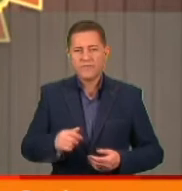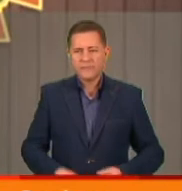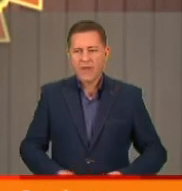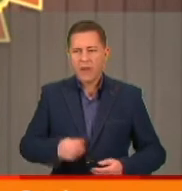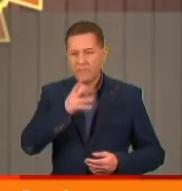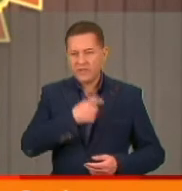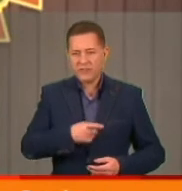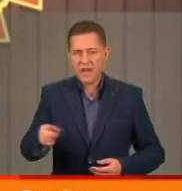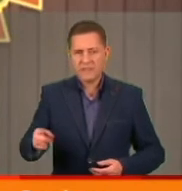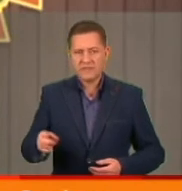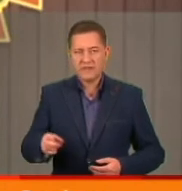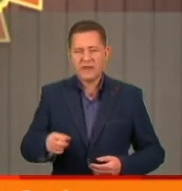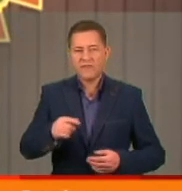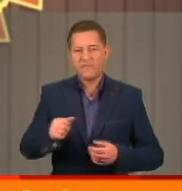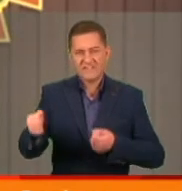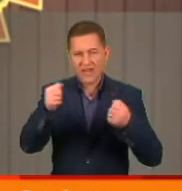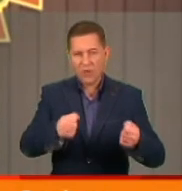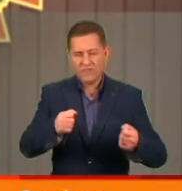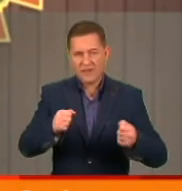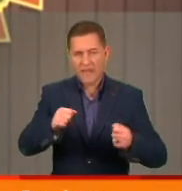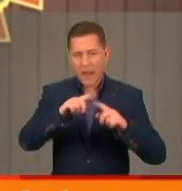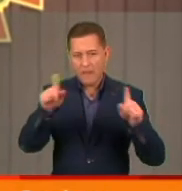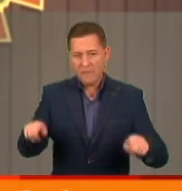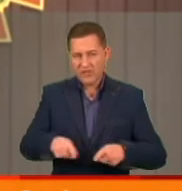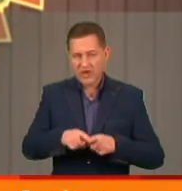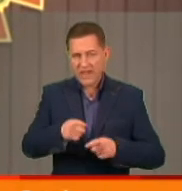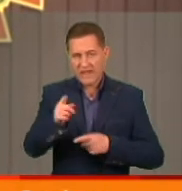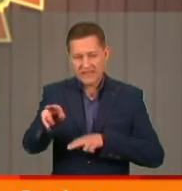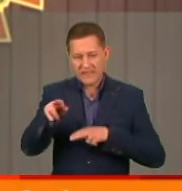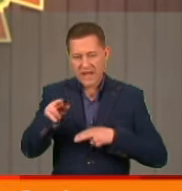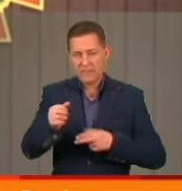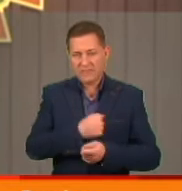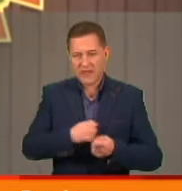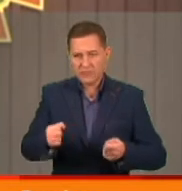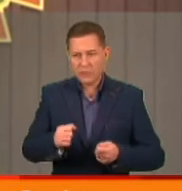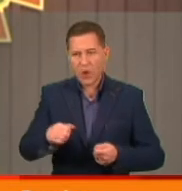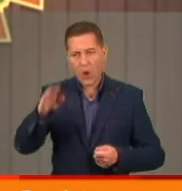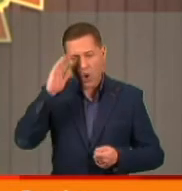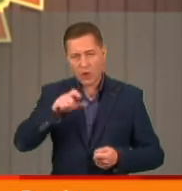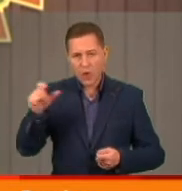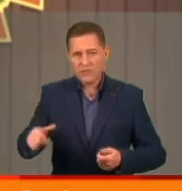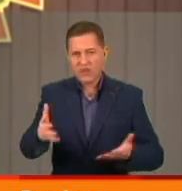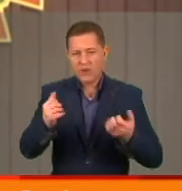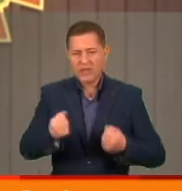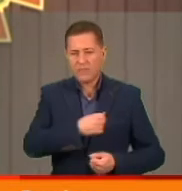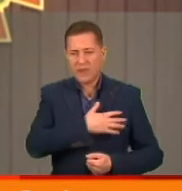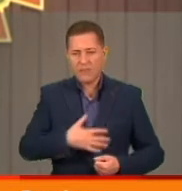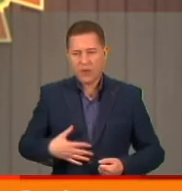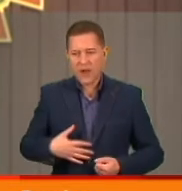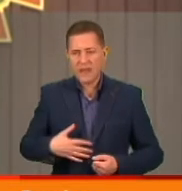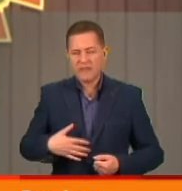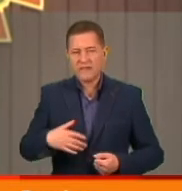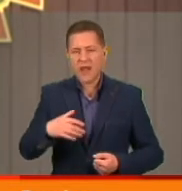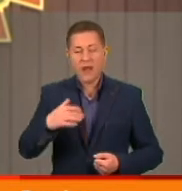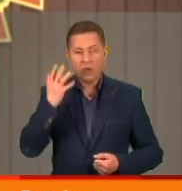встановлення мішені для стрільби зі снайперської зброї військовослужбовці отримали поранення при